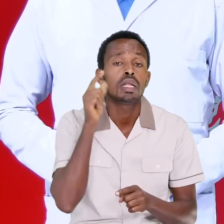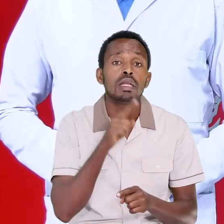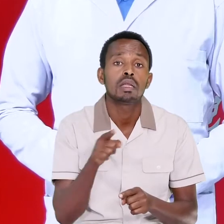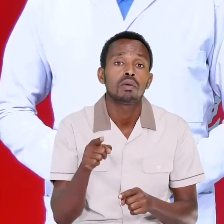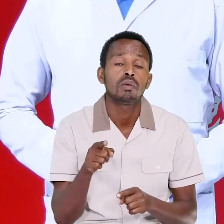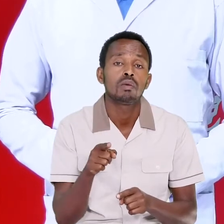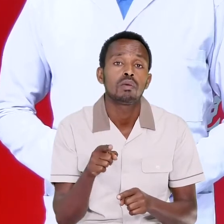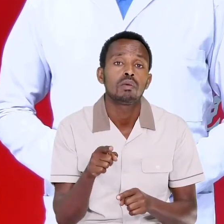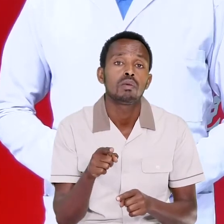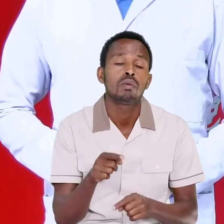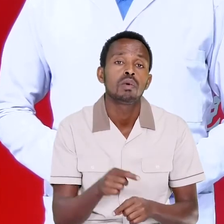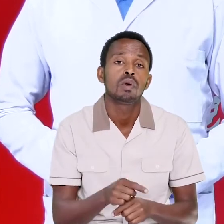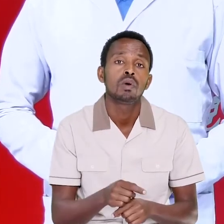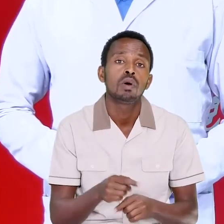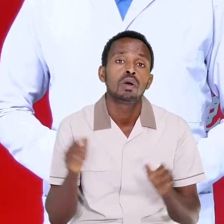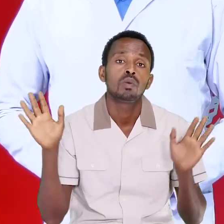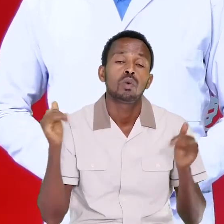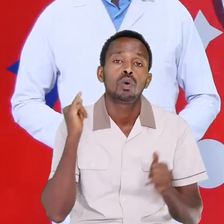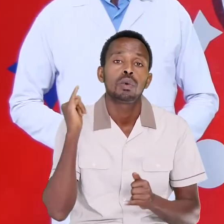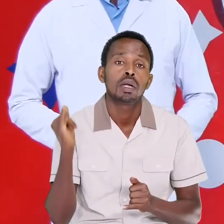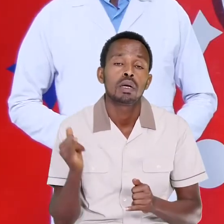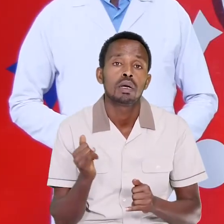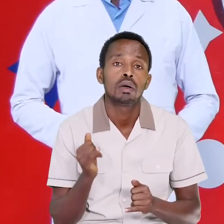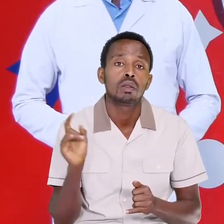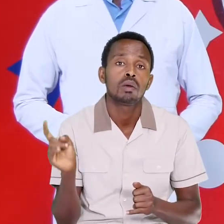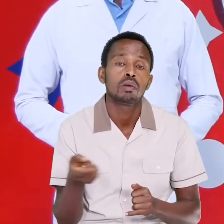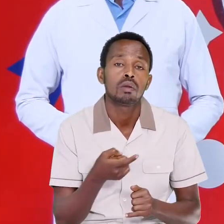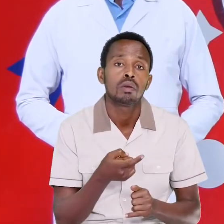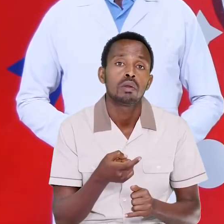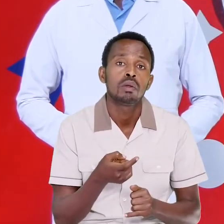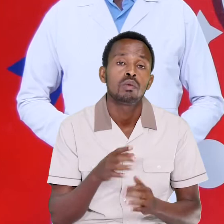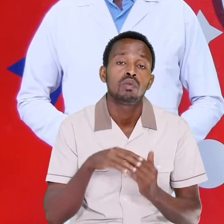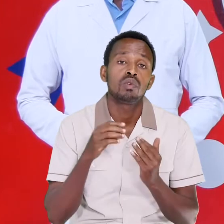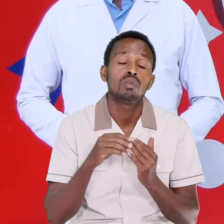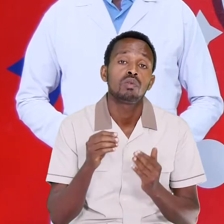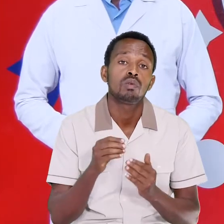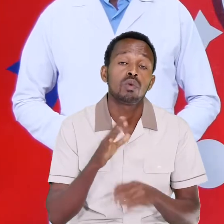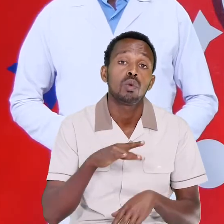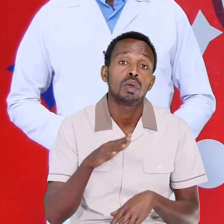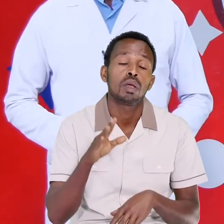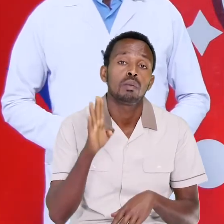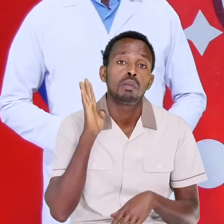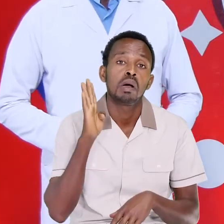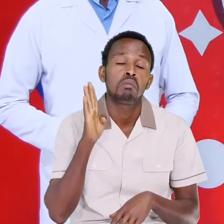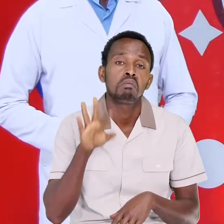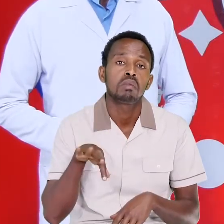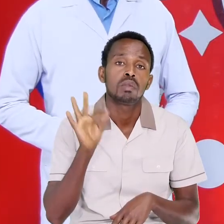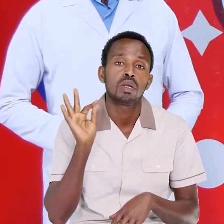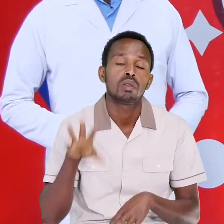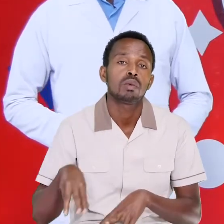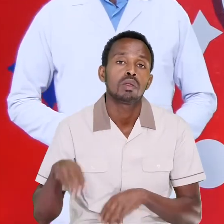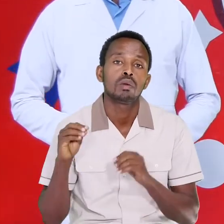sun joobira ta'uusaa filannoo qubee baarratti argattu.